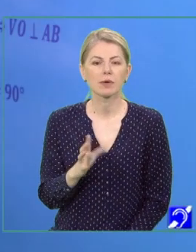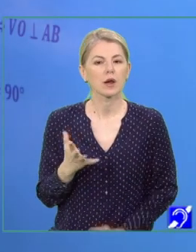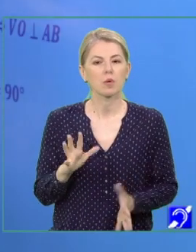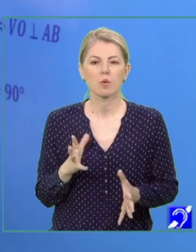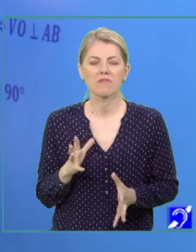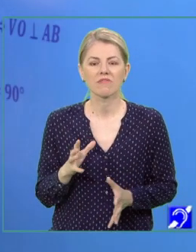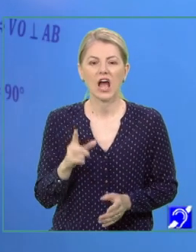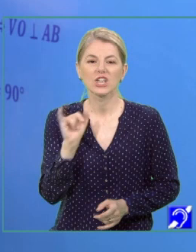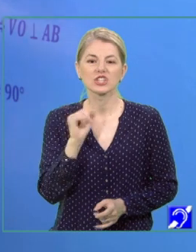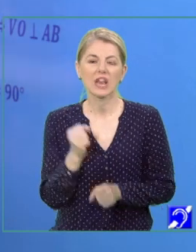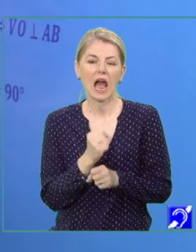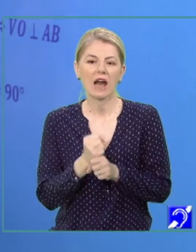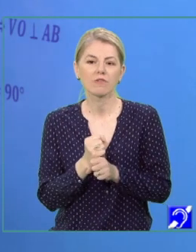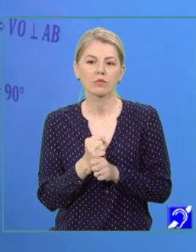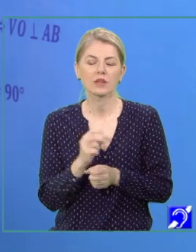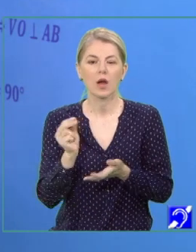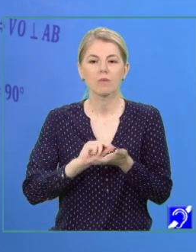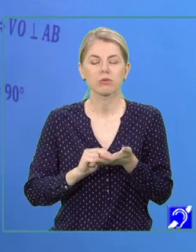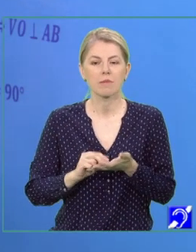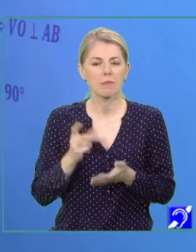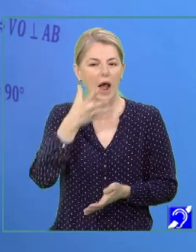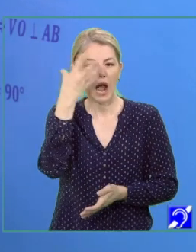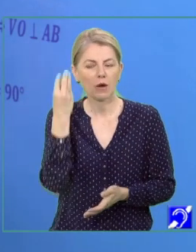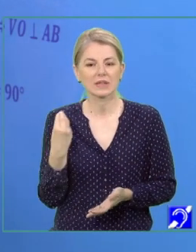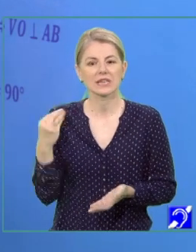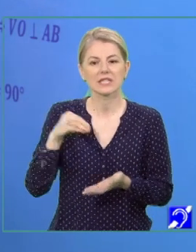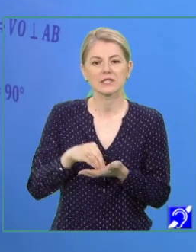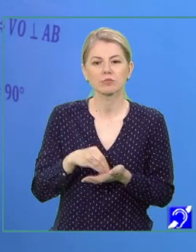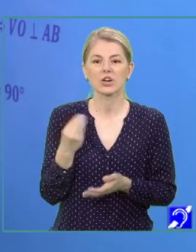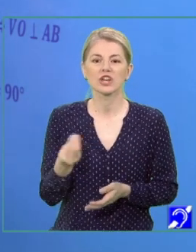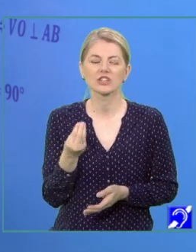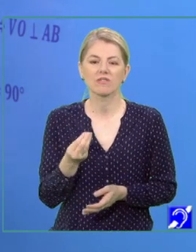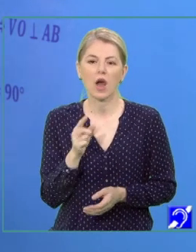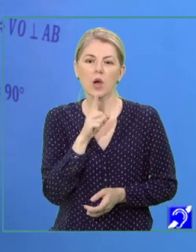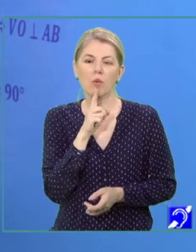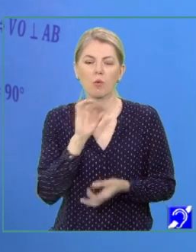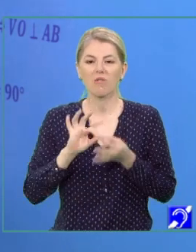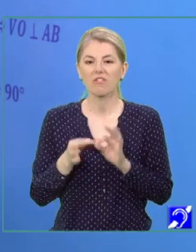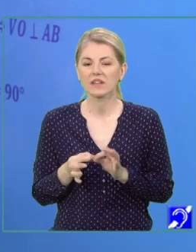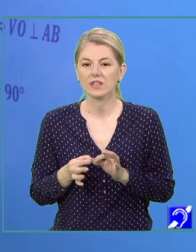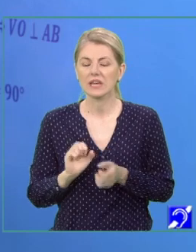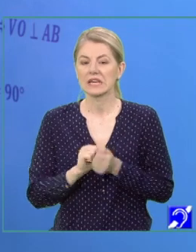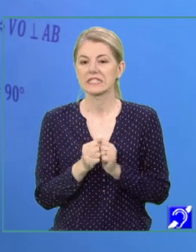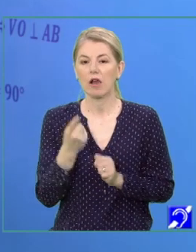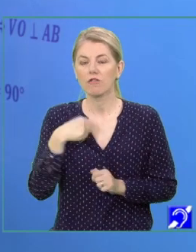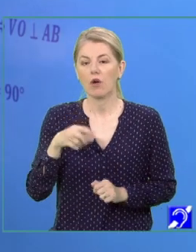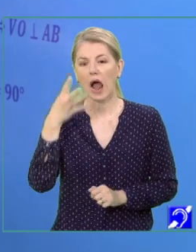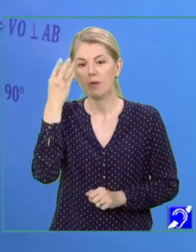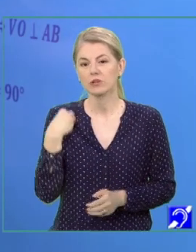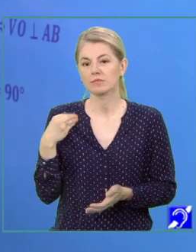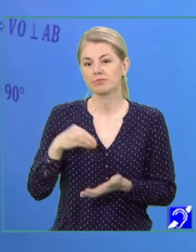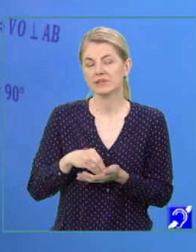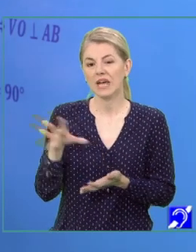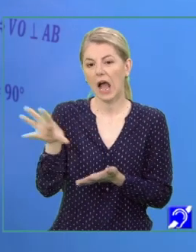cumva autorul o fi uitat să scrie că este vorba de o piramidă triunghiulară regulată? Sau nu cumva am uitat eu când